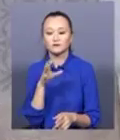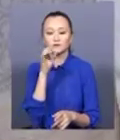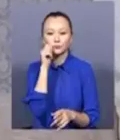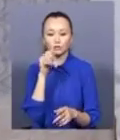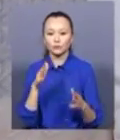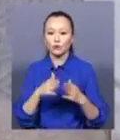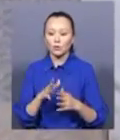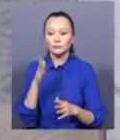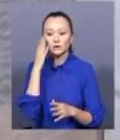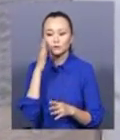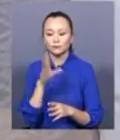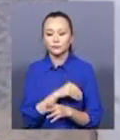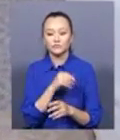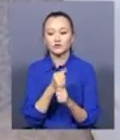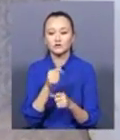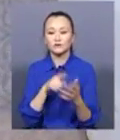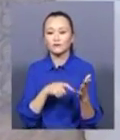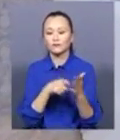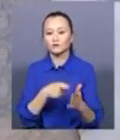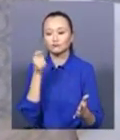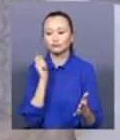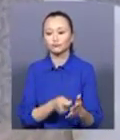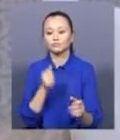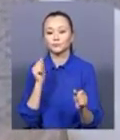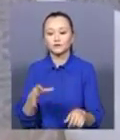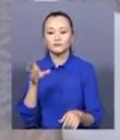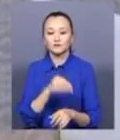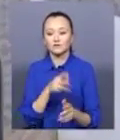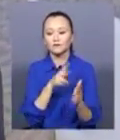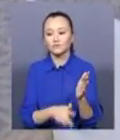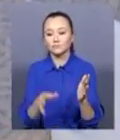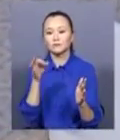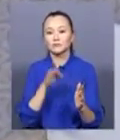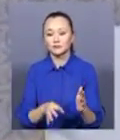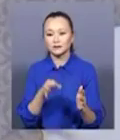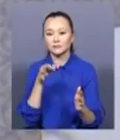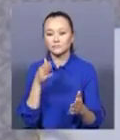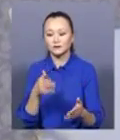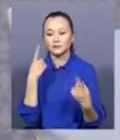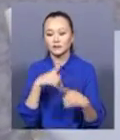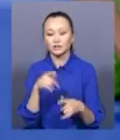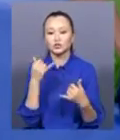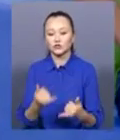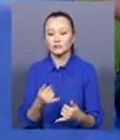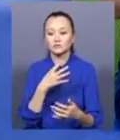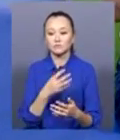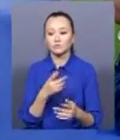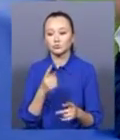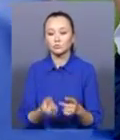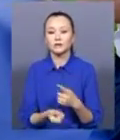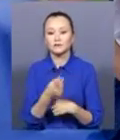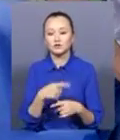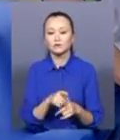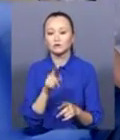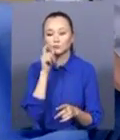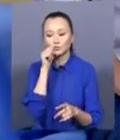дома способны были забить гвоздь, поменять лампочку. Не все, но процентов 80. 99,9%. Почему сейчас появилось? Что с